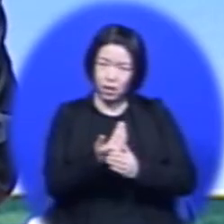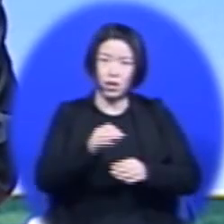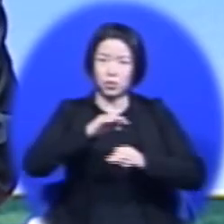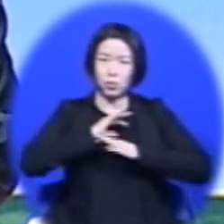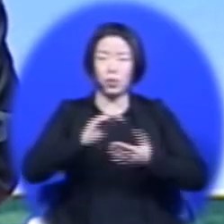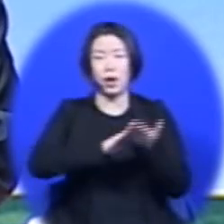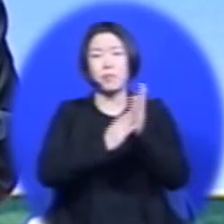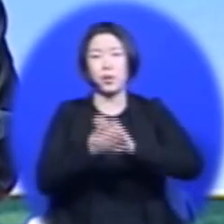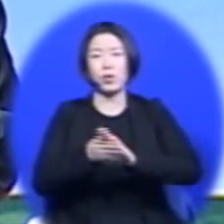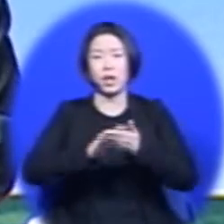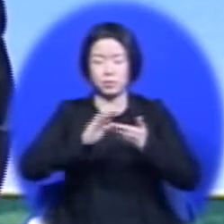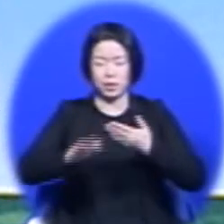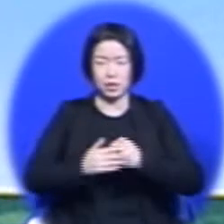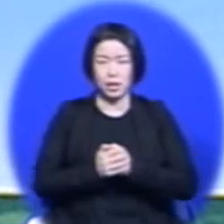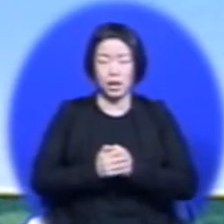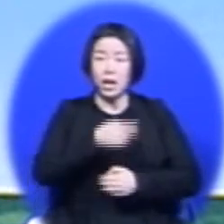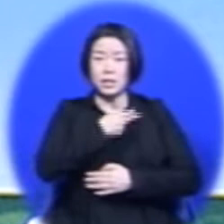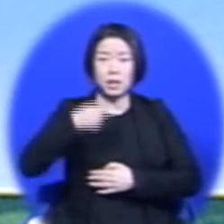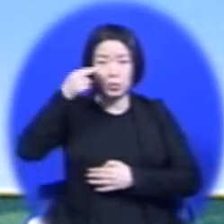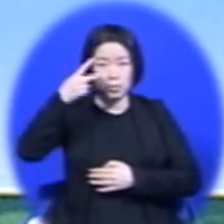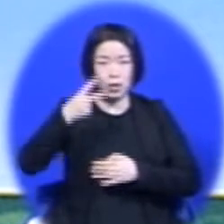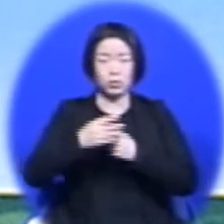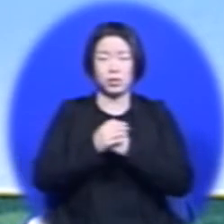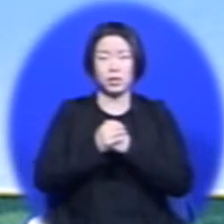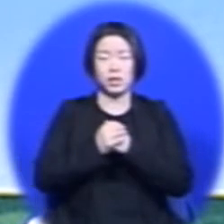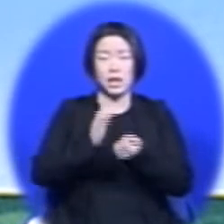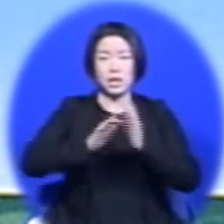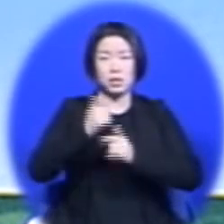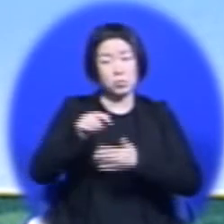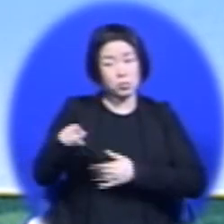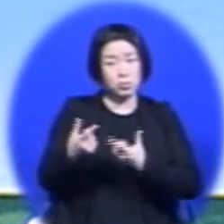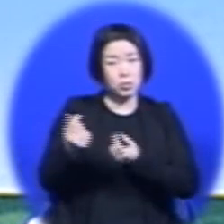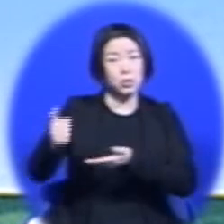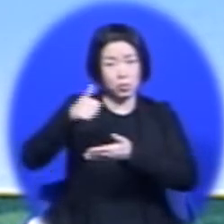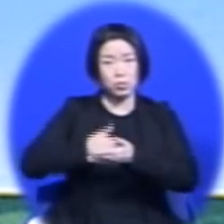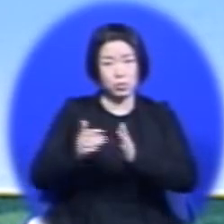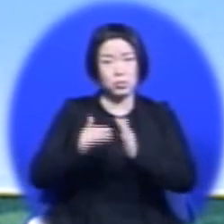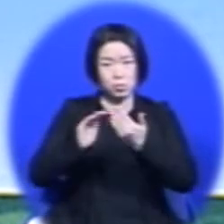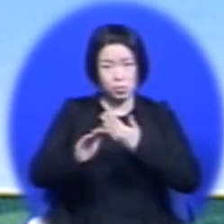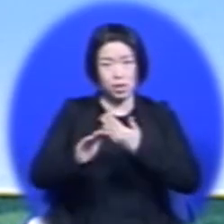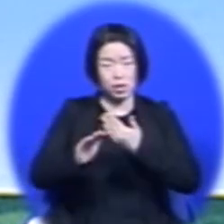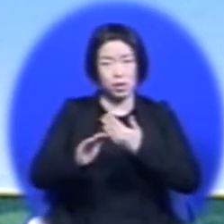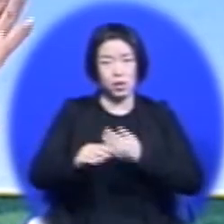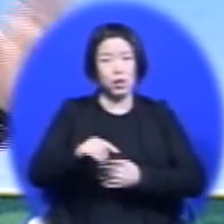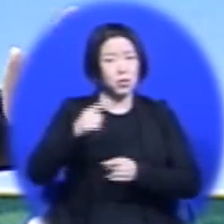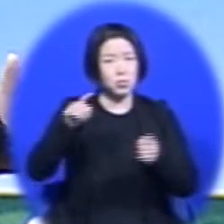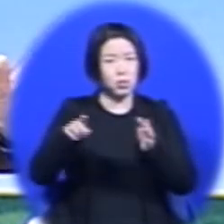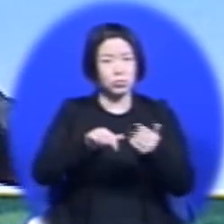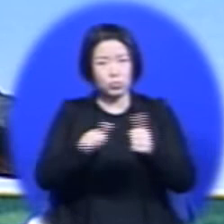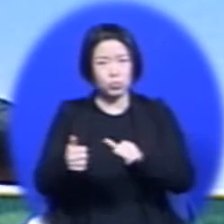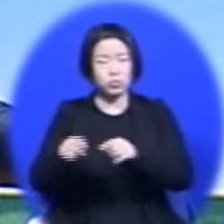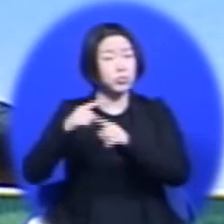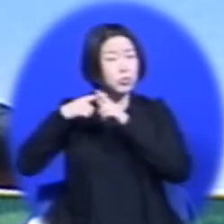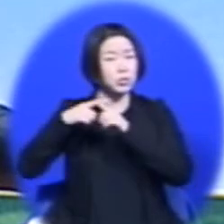변화입니다. 사도 바울은 예수님을 그렇게 영접하고 그리고는 순교자의 길, 십자가의